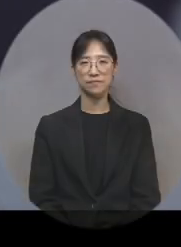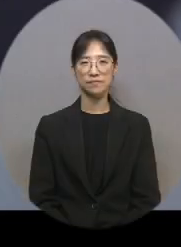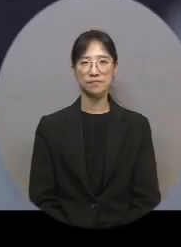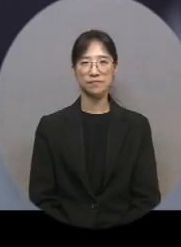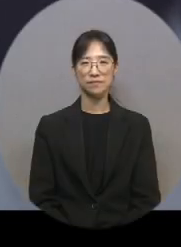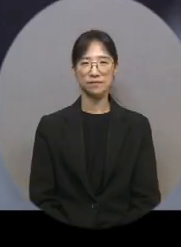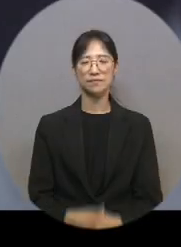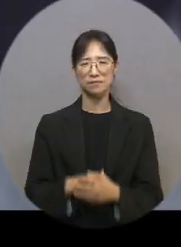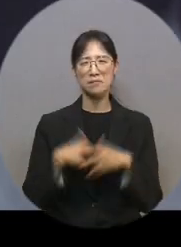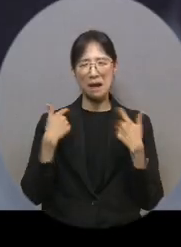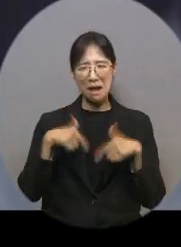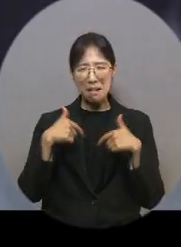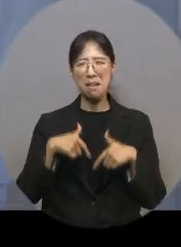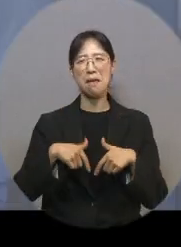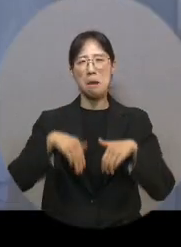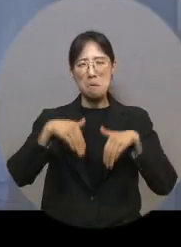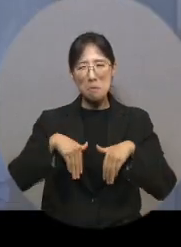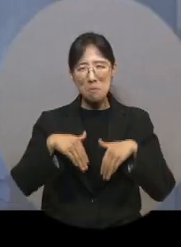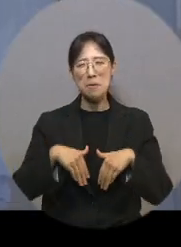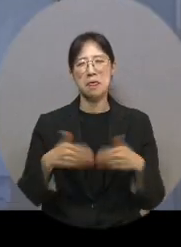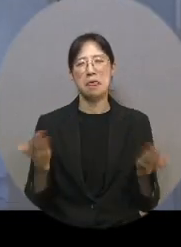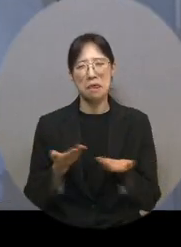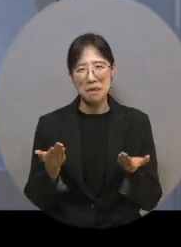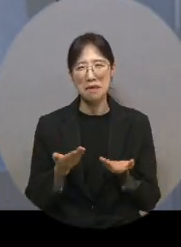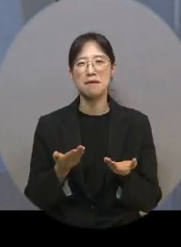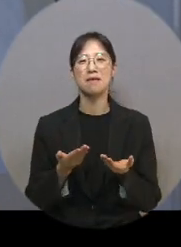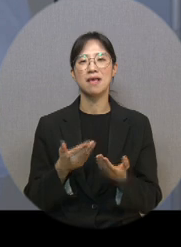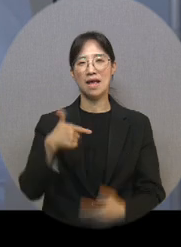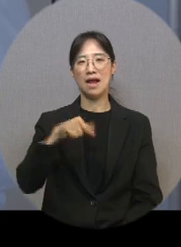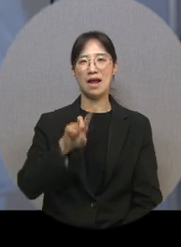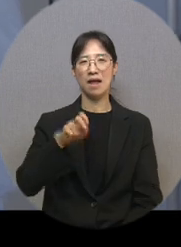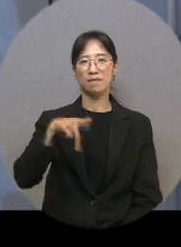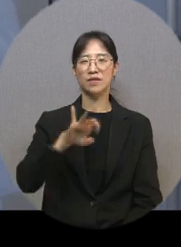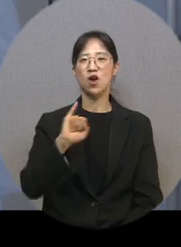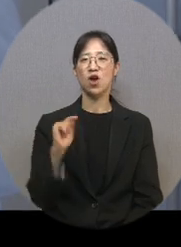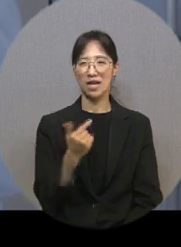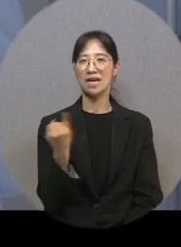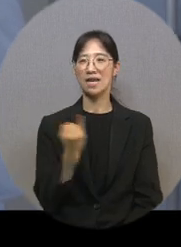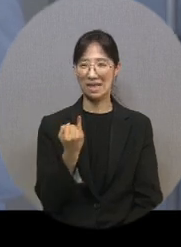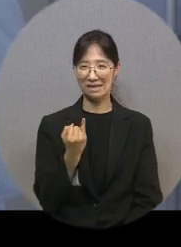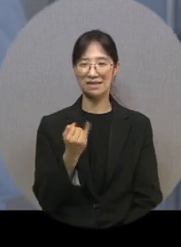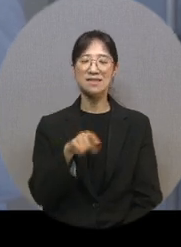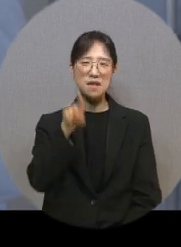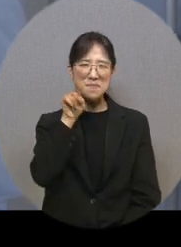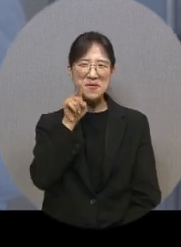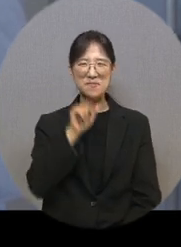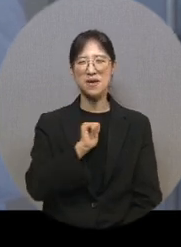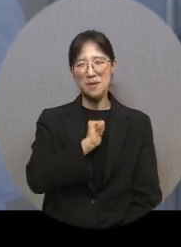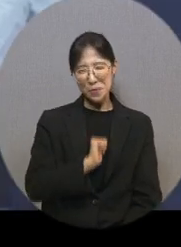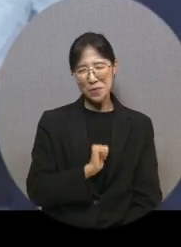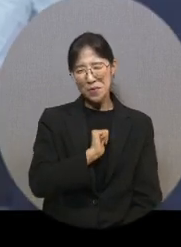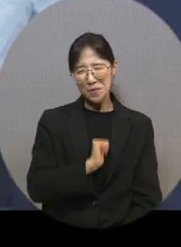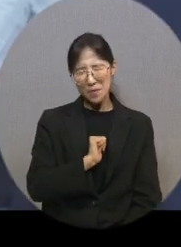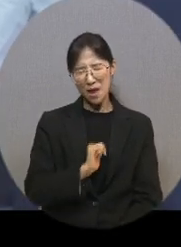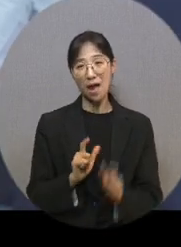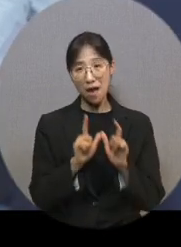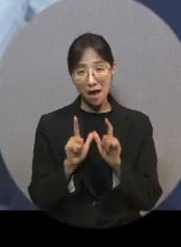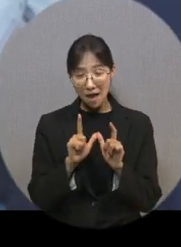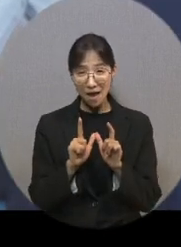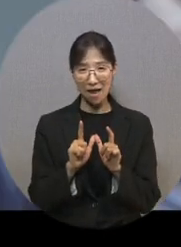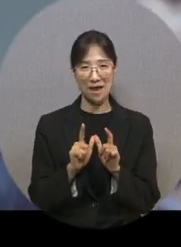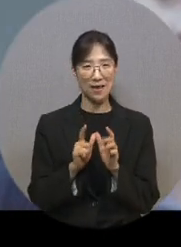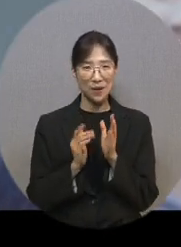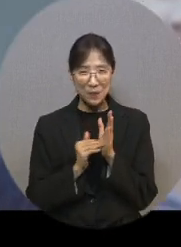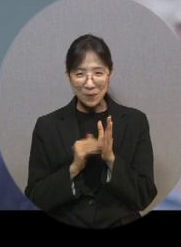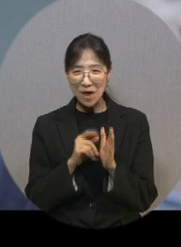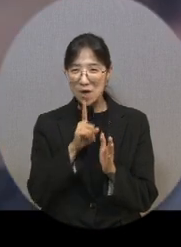만년 슈퍼 을 인쇄 직장녀 감정인이 나가신다. 매일매일 꾹꾹 억누르며 살던 그녀가